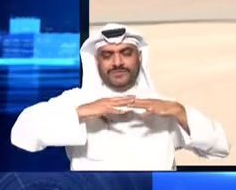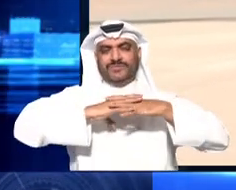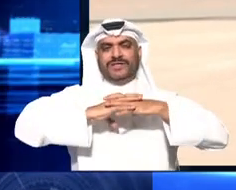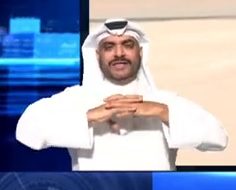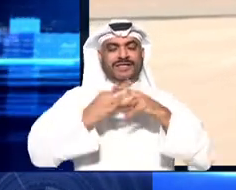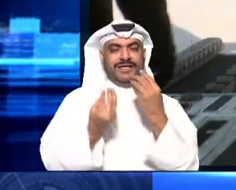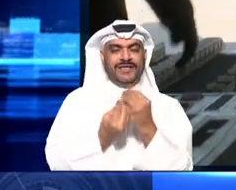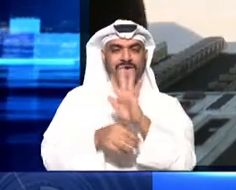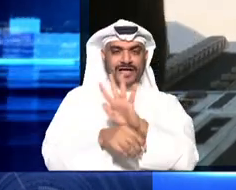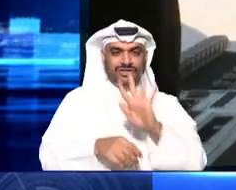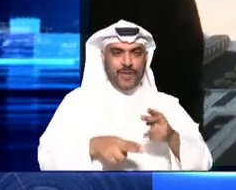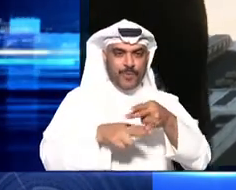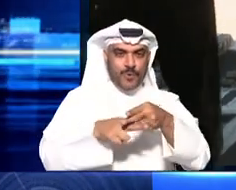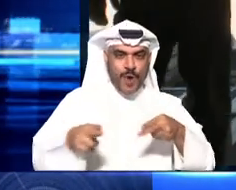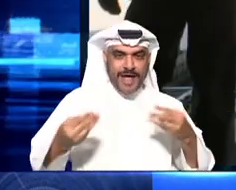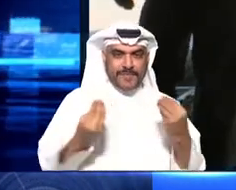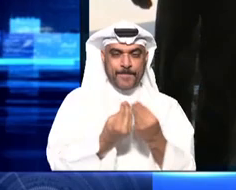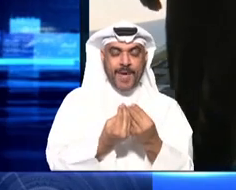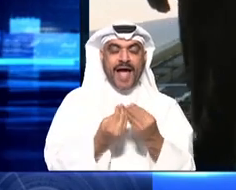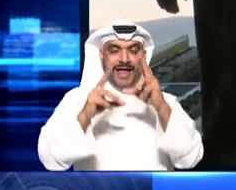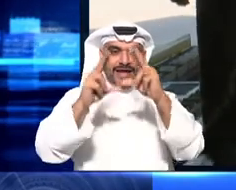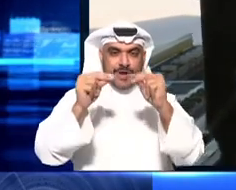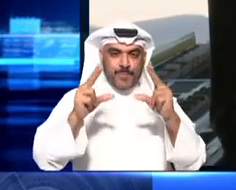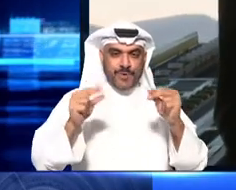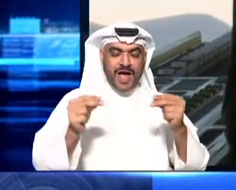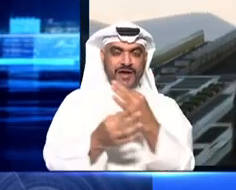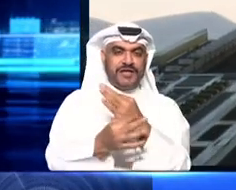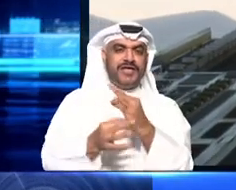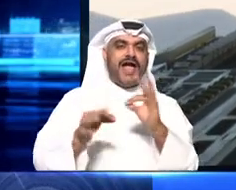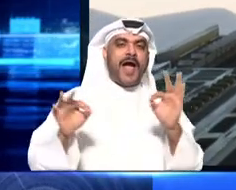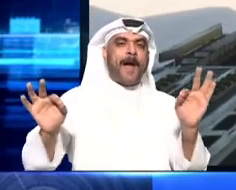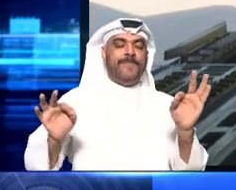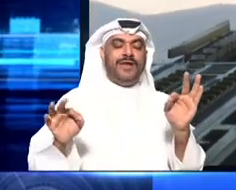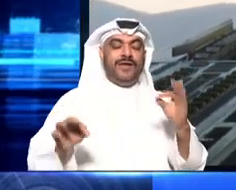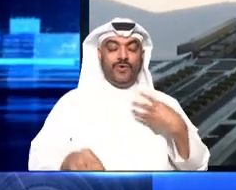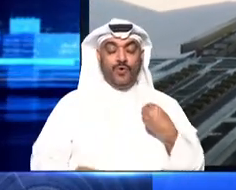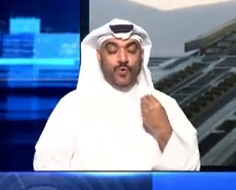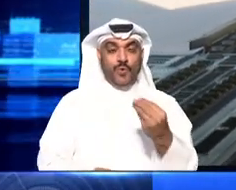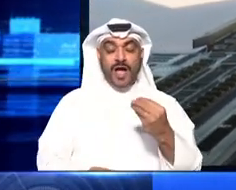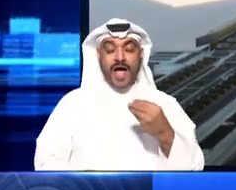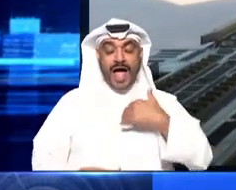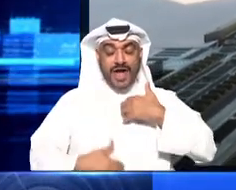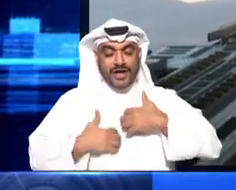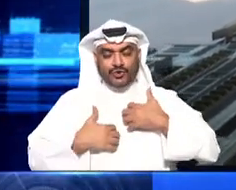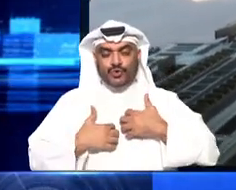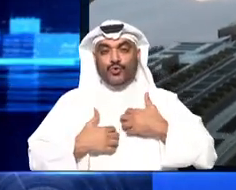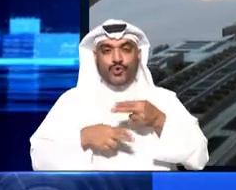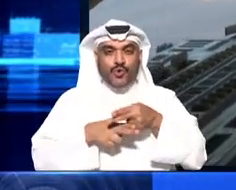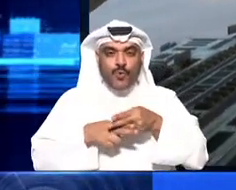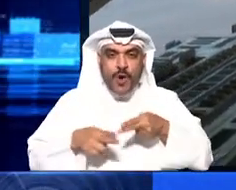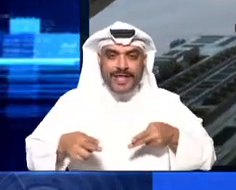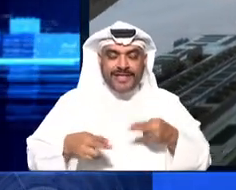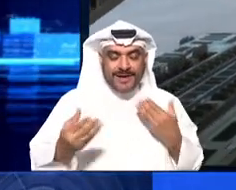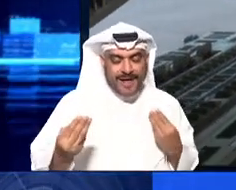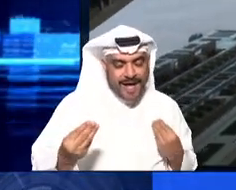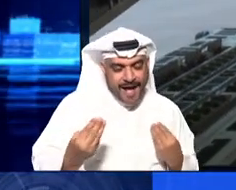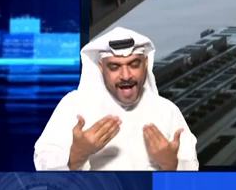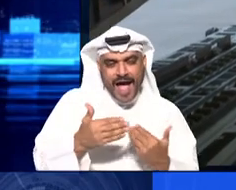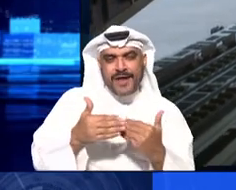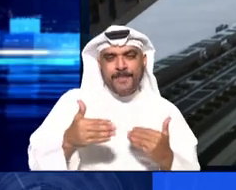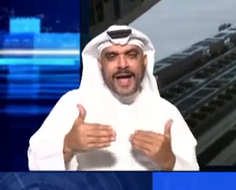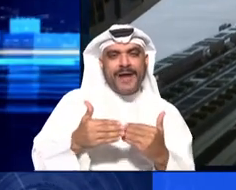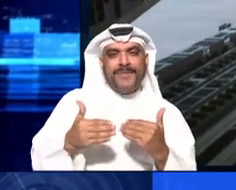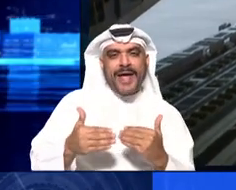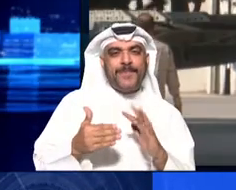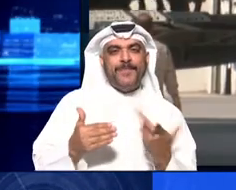الشعب اللبناني والشعب الكويتي، ومدى شعور الكويتيين بقربهم من